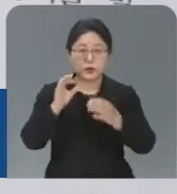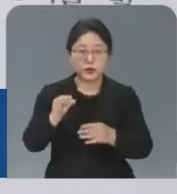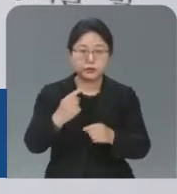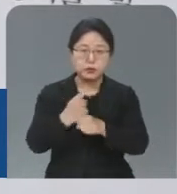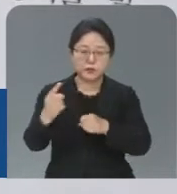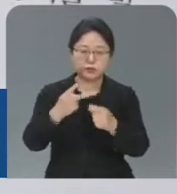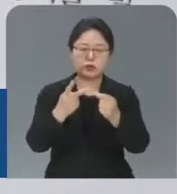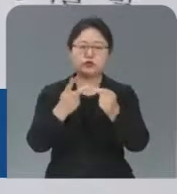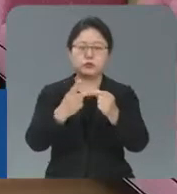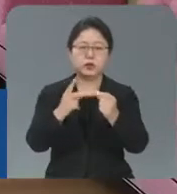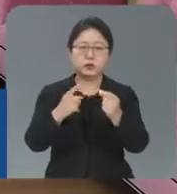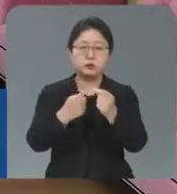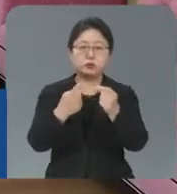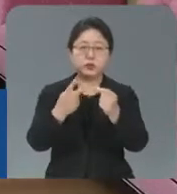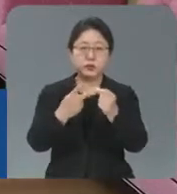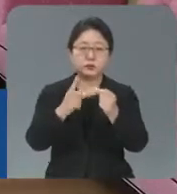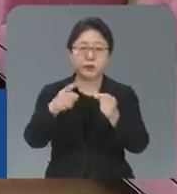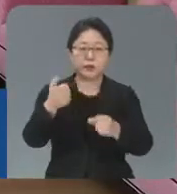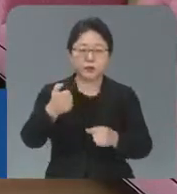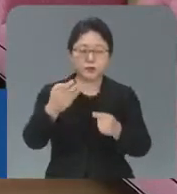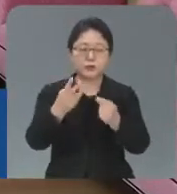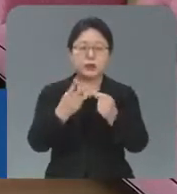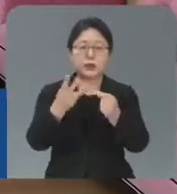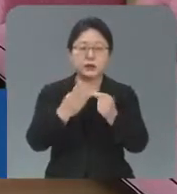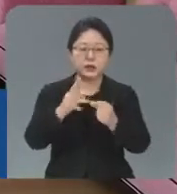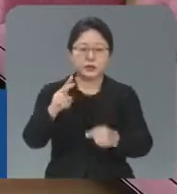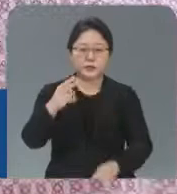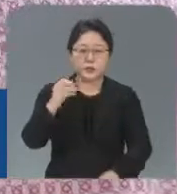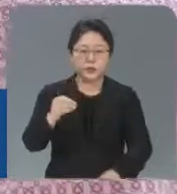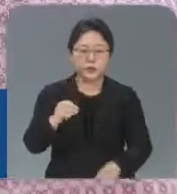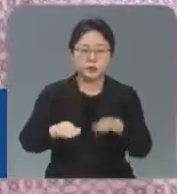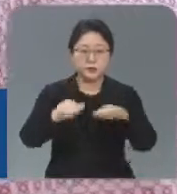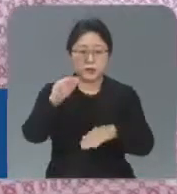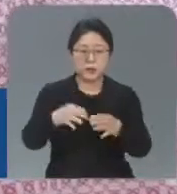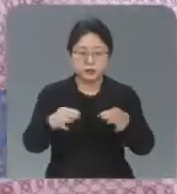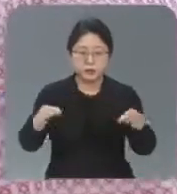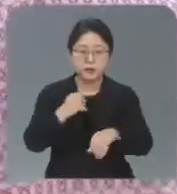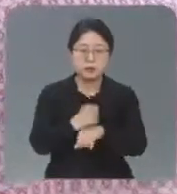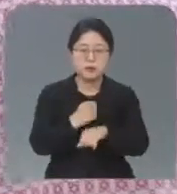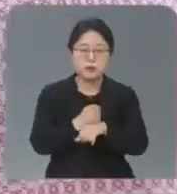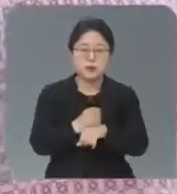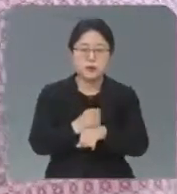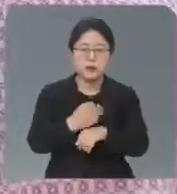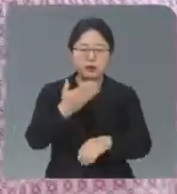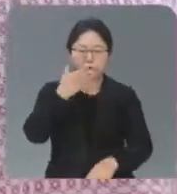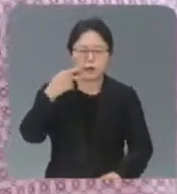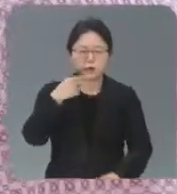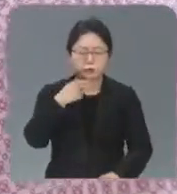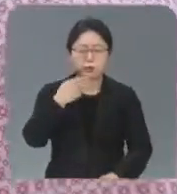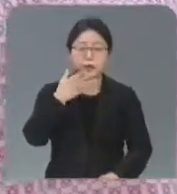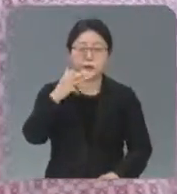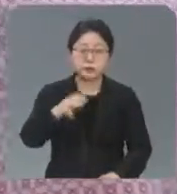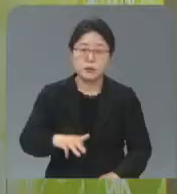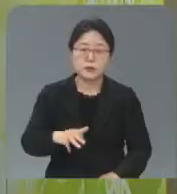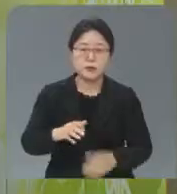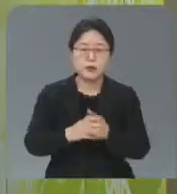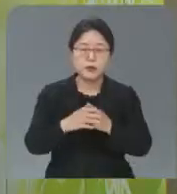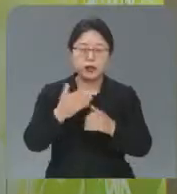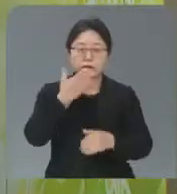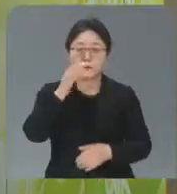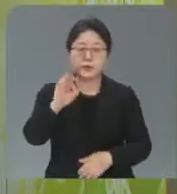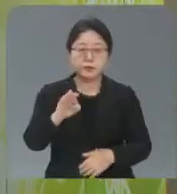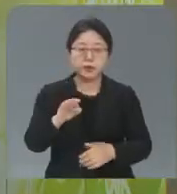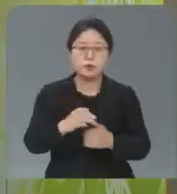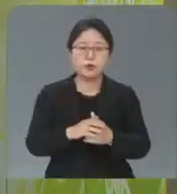둘째 아이는 150만원 셋째 아이는 200만원으로 차등 지급하고 결식 우려가 있는 18세 미만의 대한 급식비